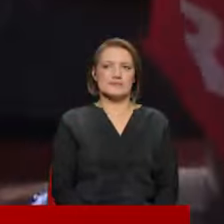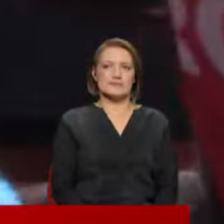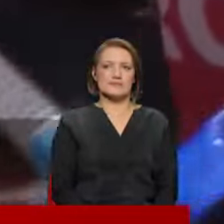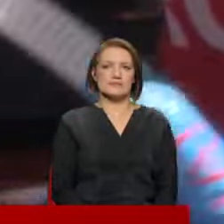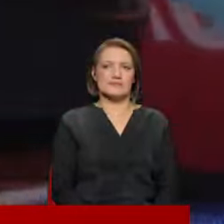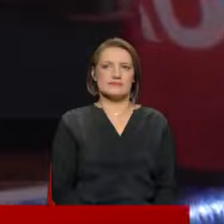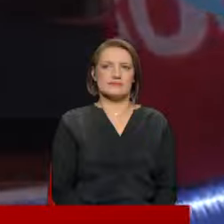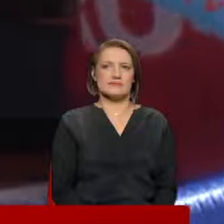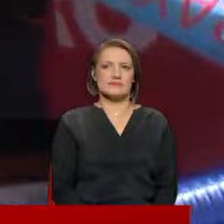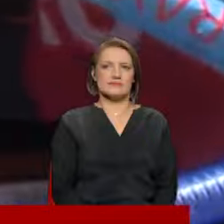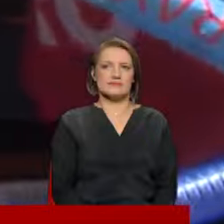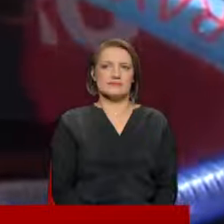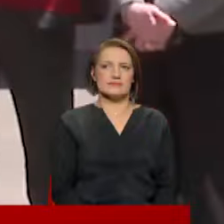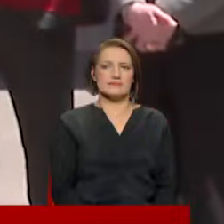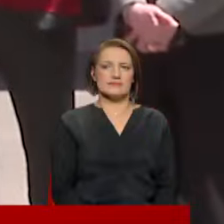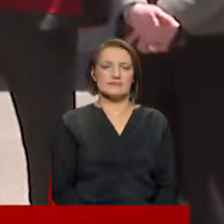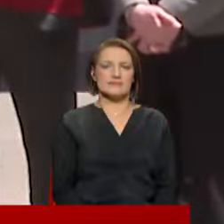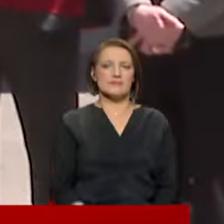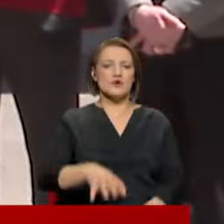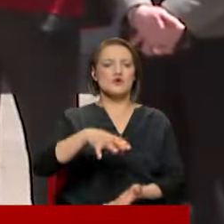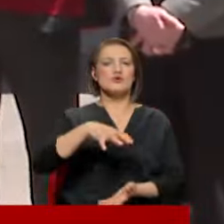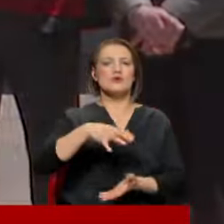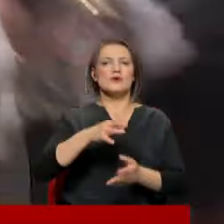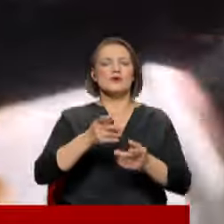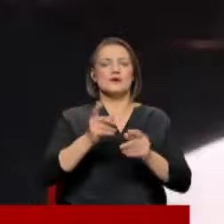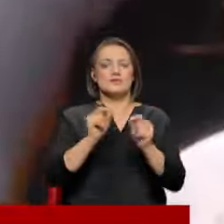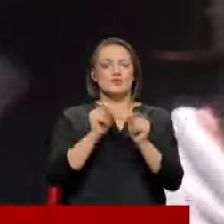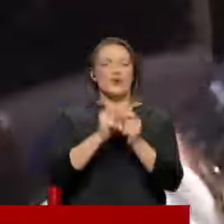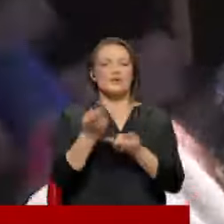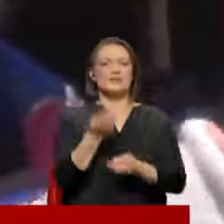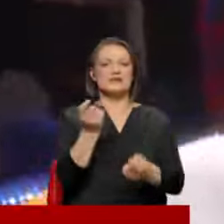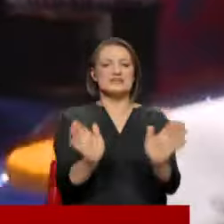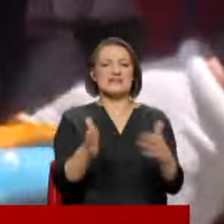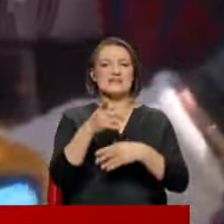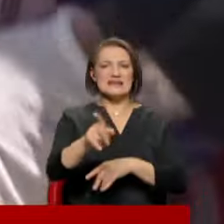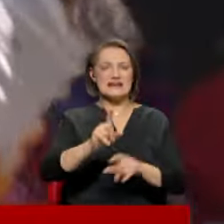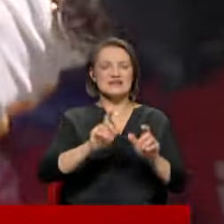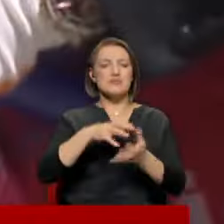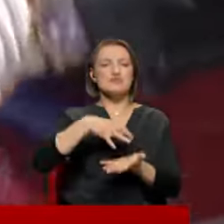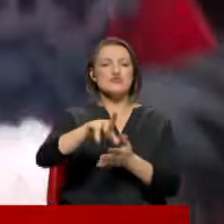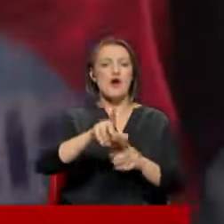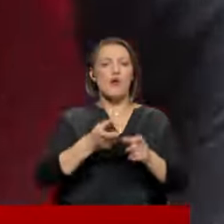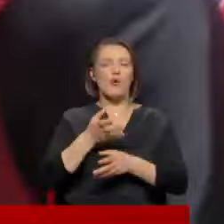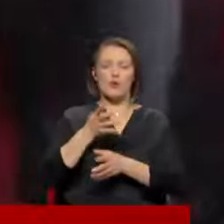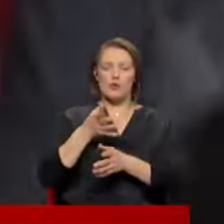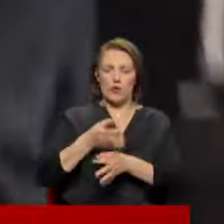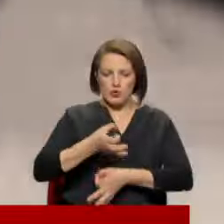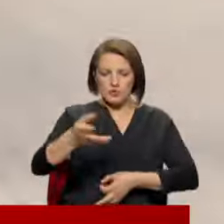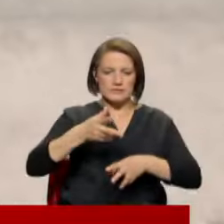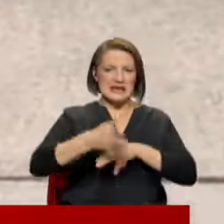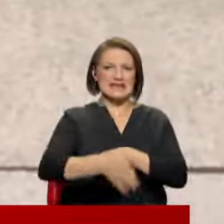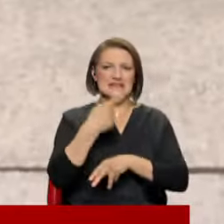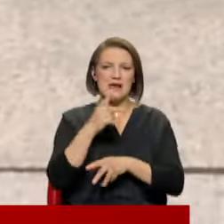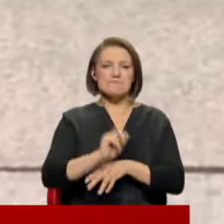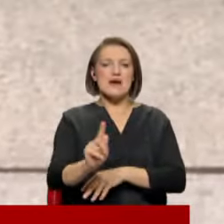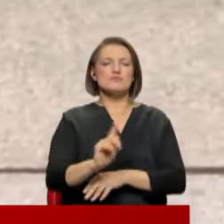Aa, müteahhitler burada. Müteahhitleri kesin. Kes. Büro İş Sendikası önce bütçedeki hortumları kesin diyerek seslendi iktidara. İktidara yakın Memur